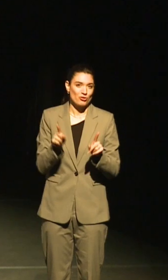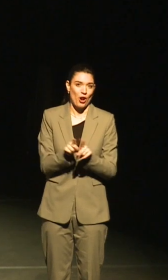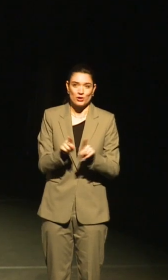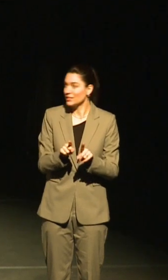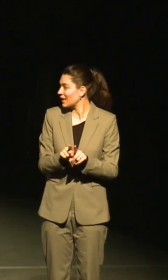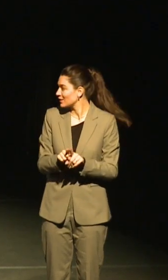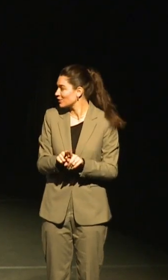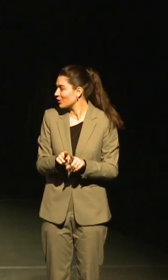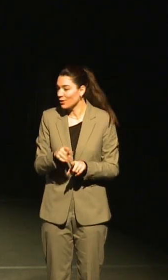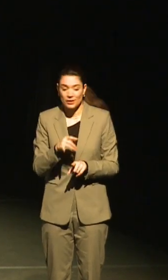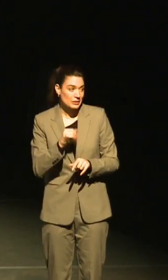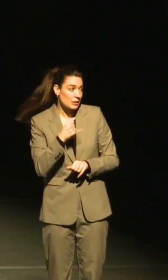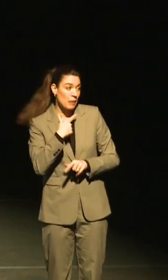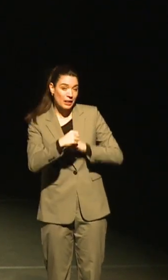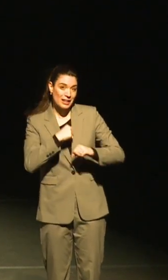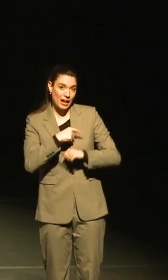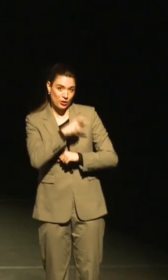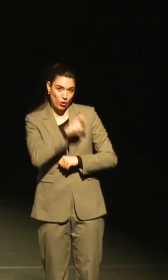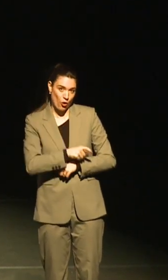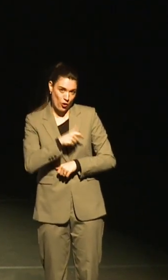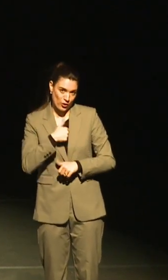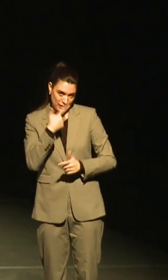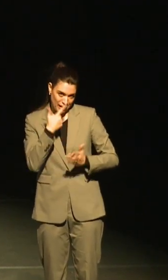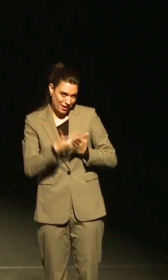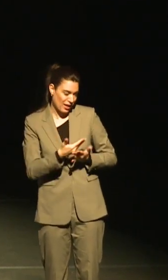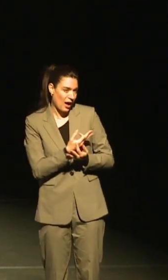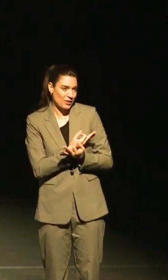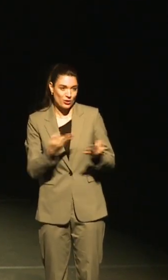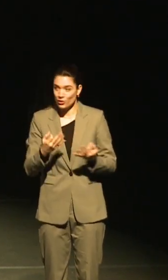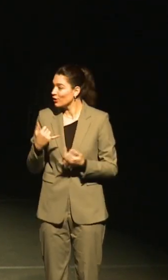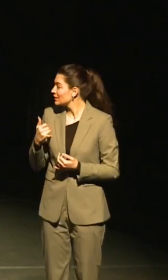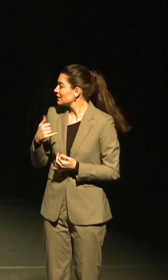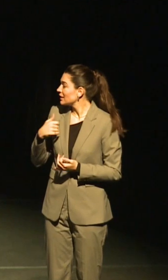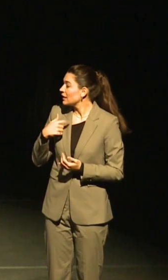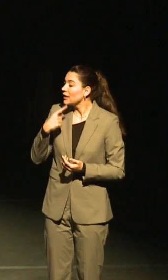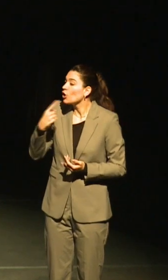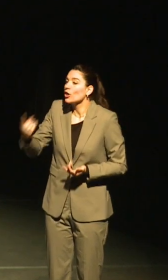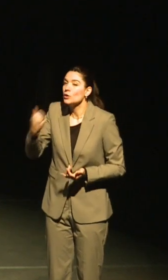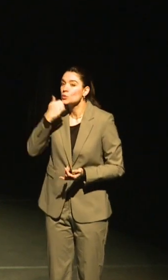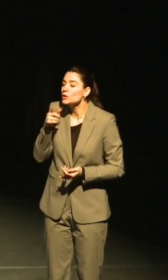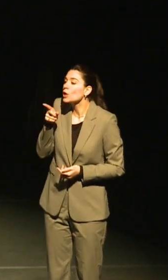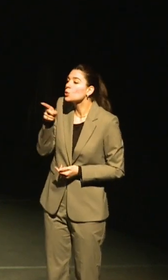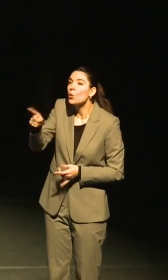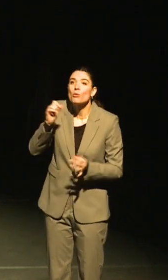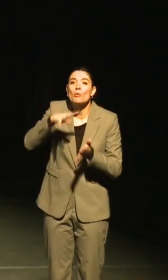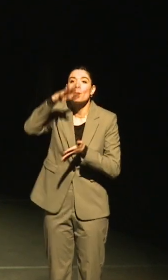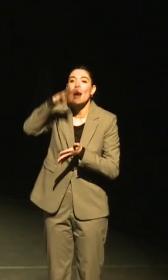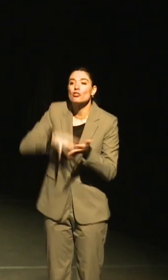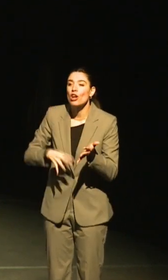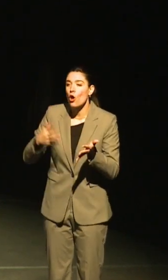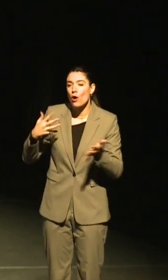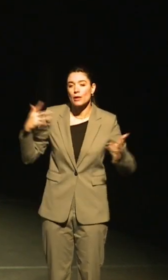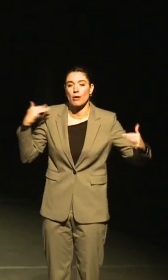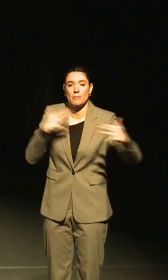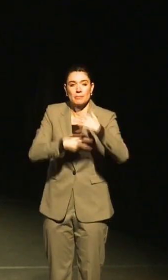quindi questo guarda cioè io ogni volta dico ma tra tanti a Barcellona ha trovato la persona giusta no